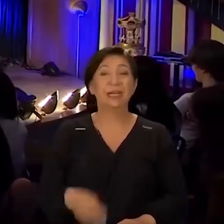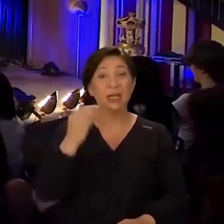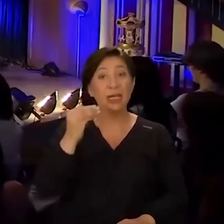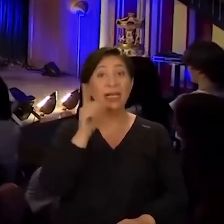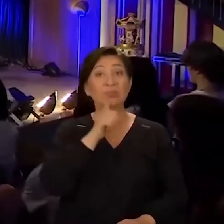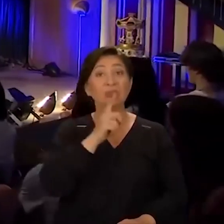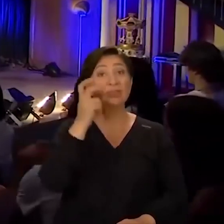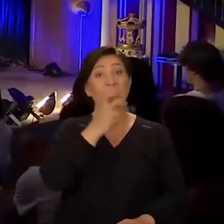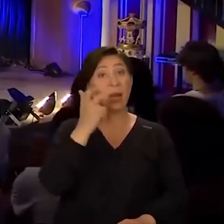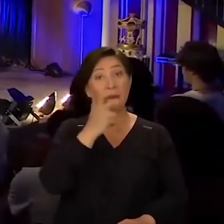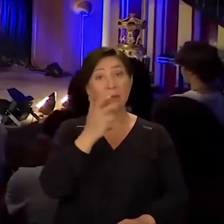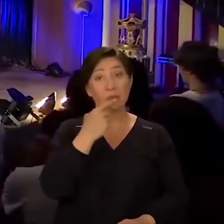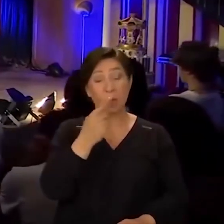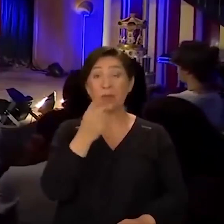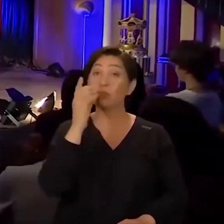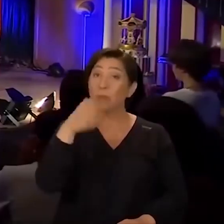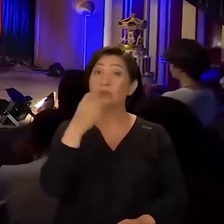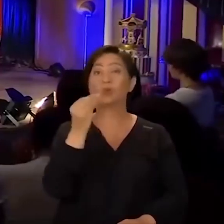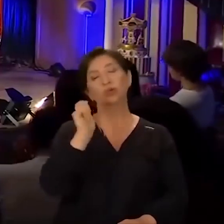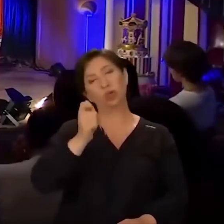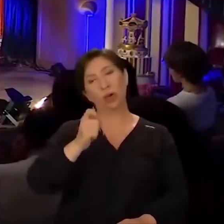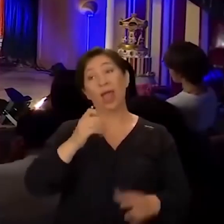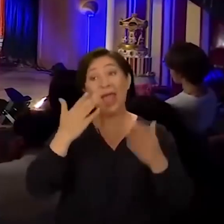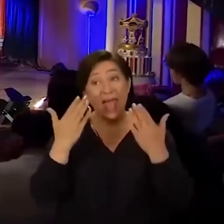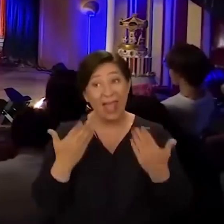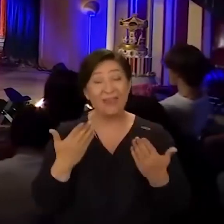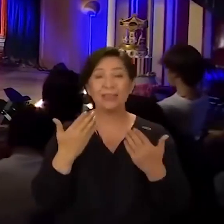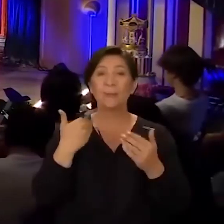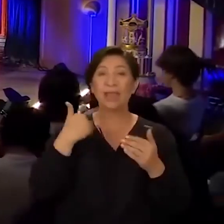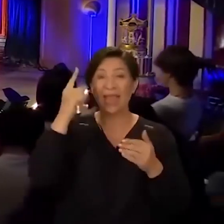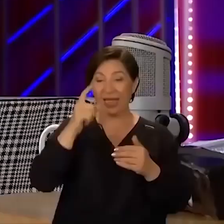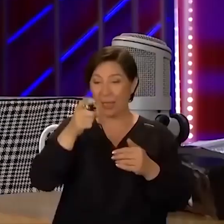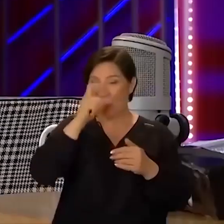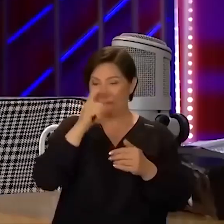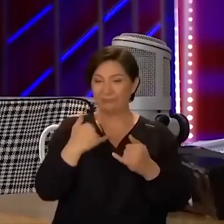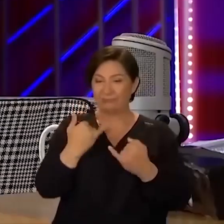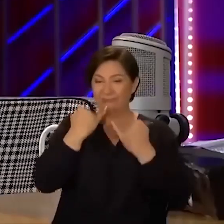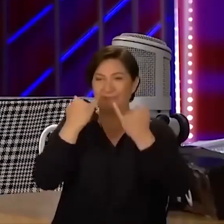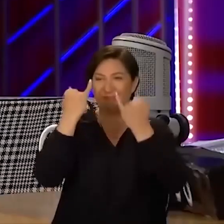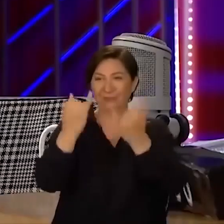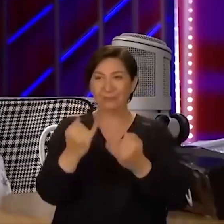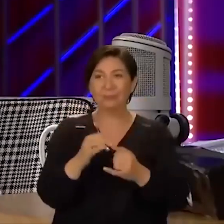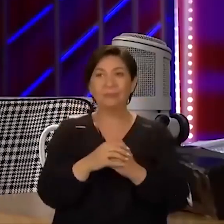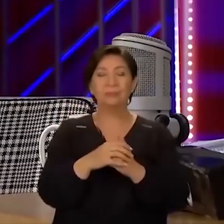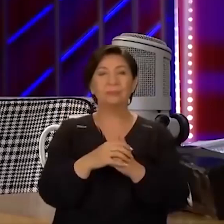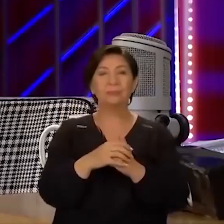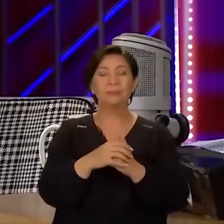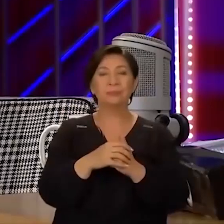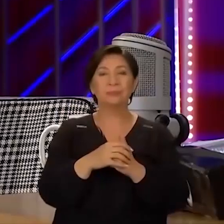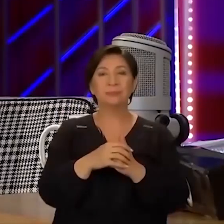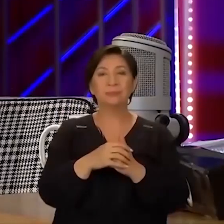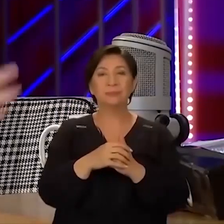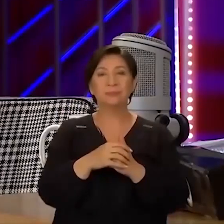iyice şarkı söylemek söyle İyi olmak çok zor Evet bana ilk daha Okan abinin programına katılacağım